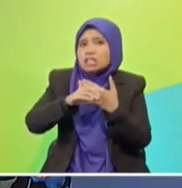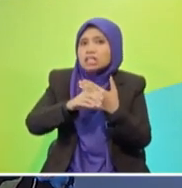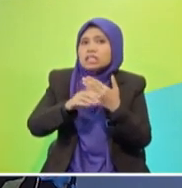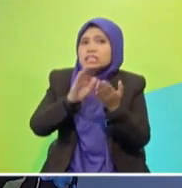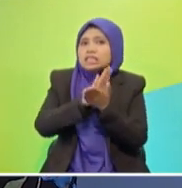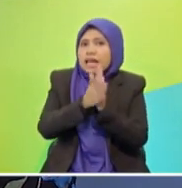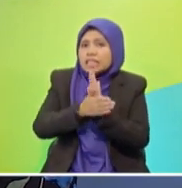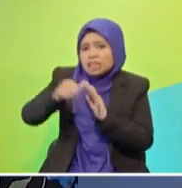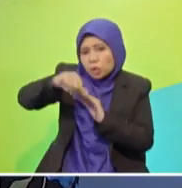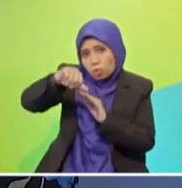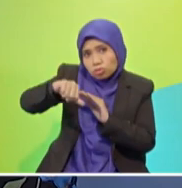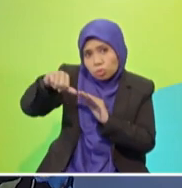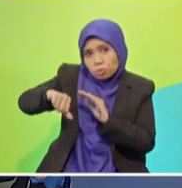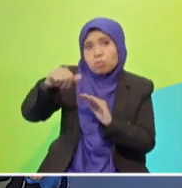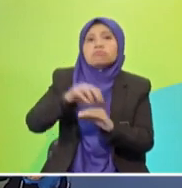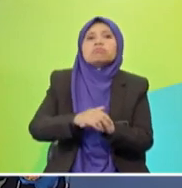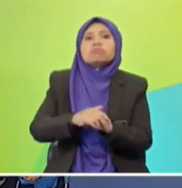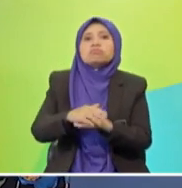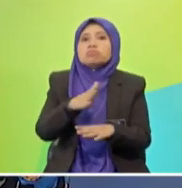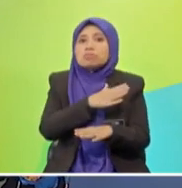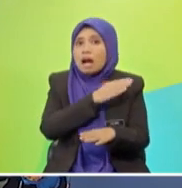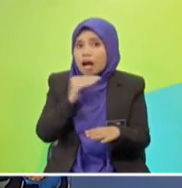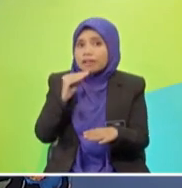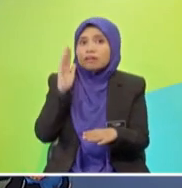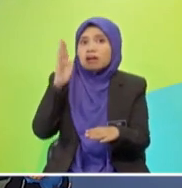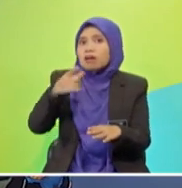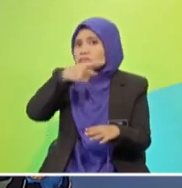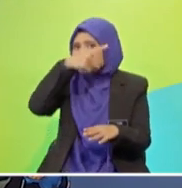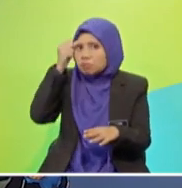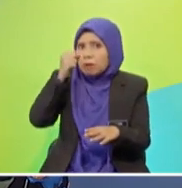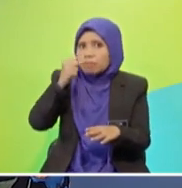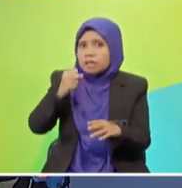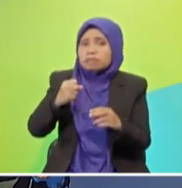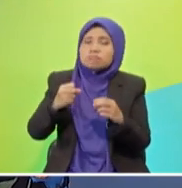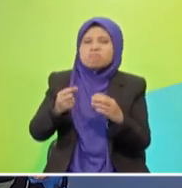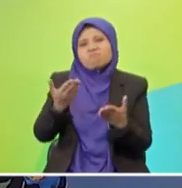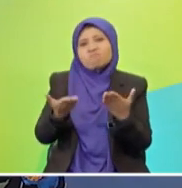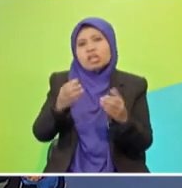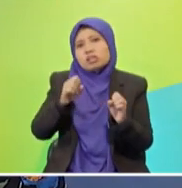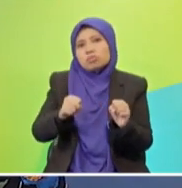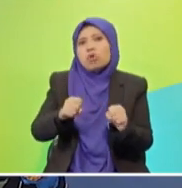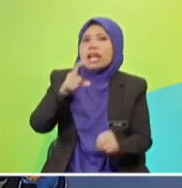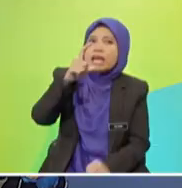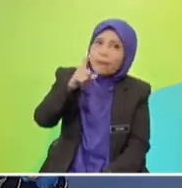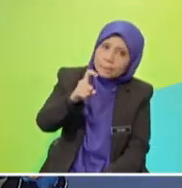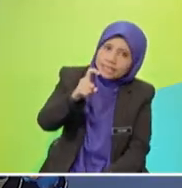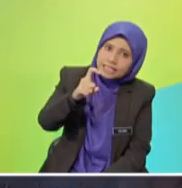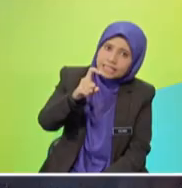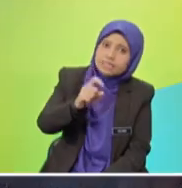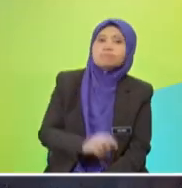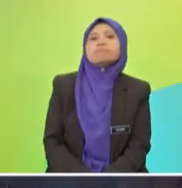parah dan akan menyebabkan kehilangan nyawa Kak Nisa